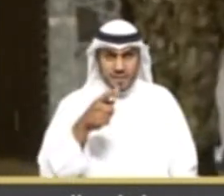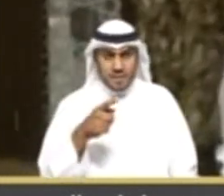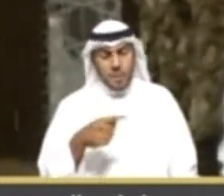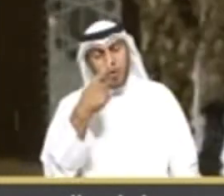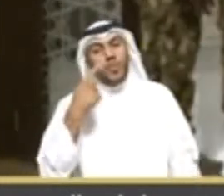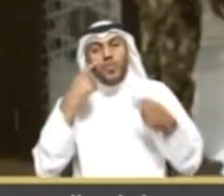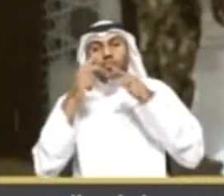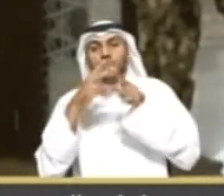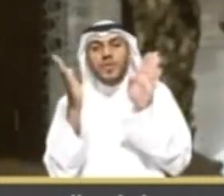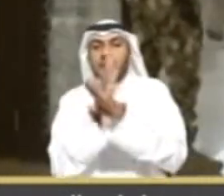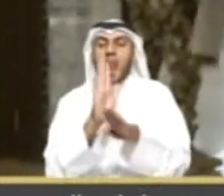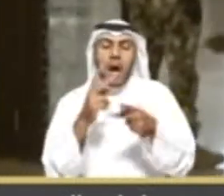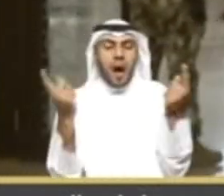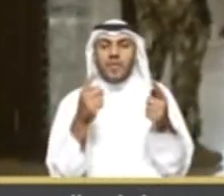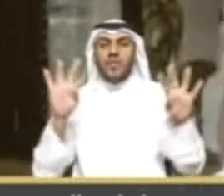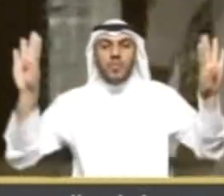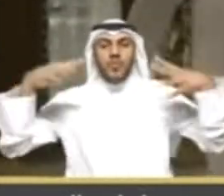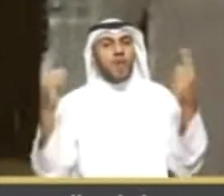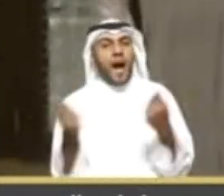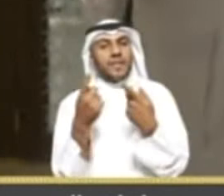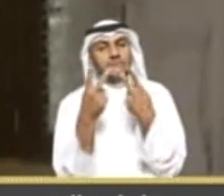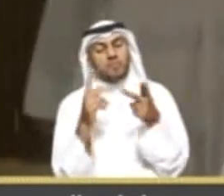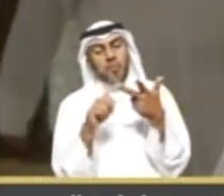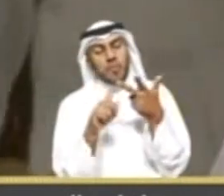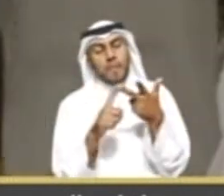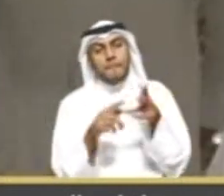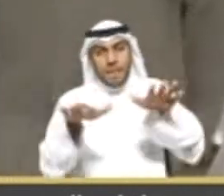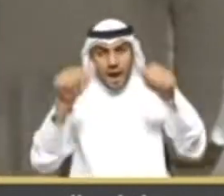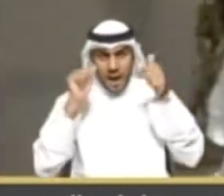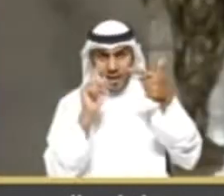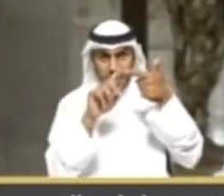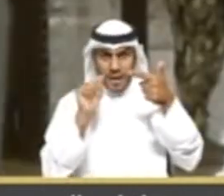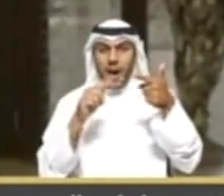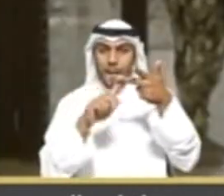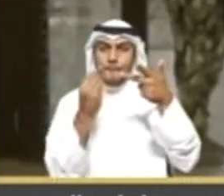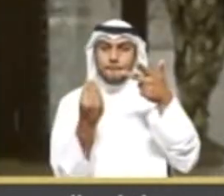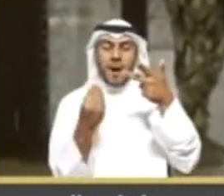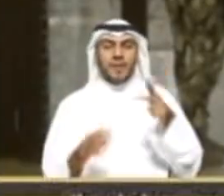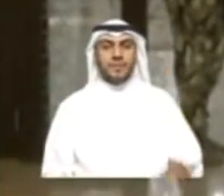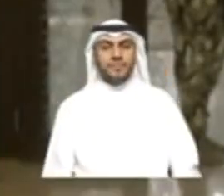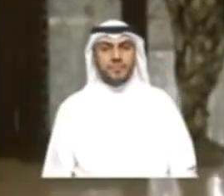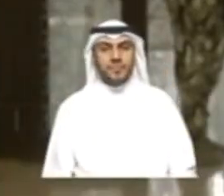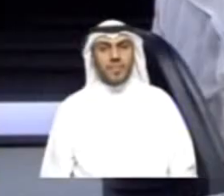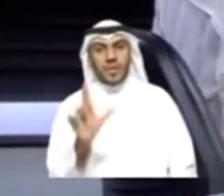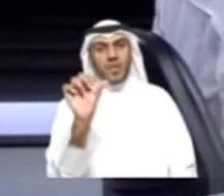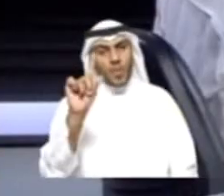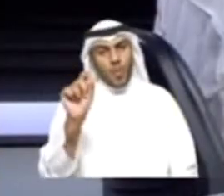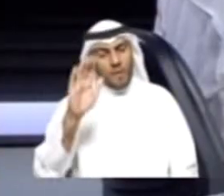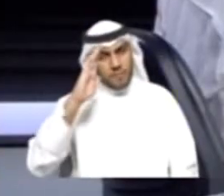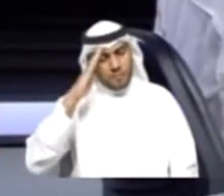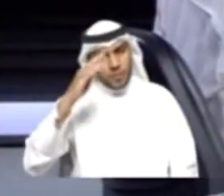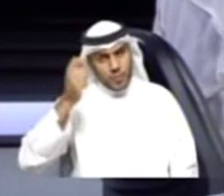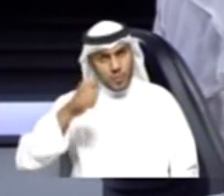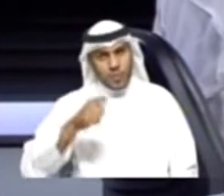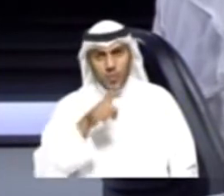علنية. هذا الأمر يحدده المجلس بعد الانتهاء من الاستجواب الحالي. نعم. على أي حال، نواف الشراكي مراسلنا من أروقة